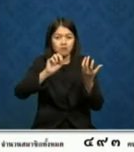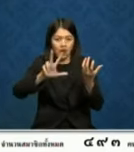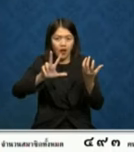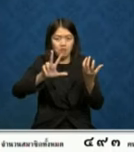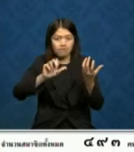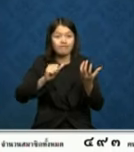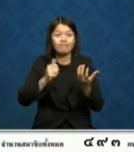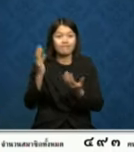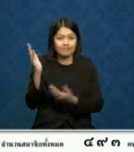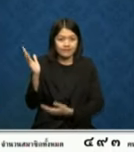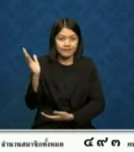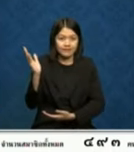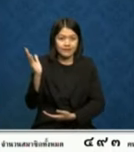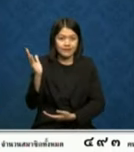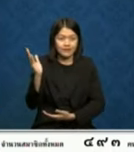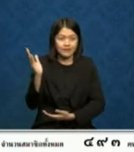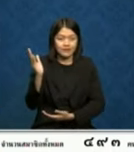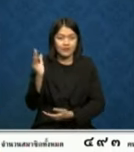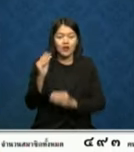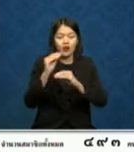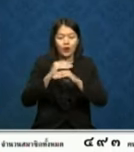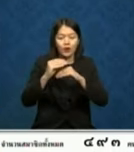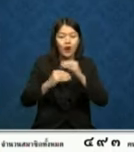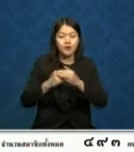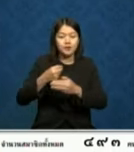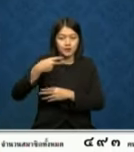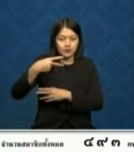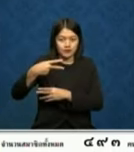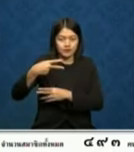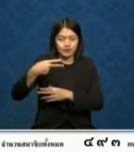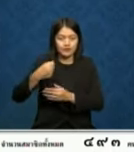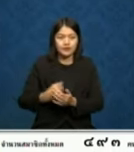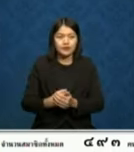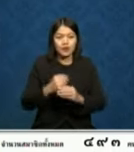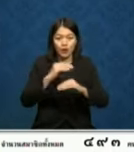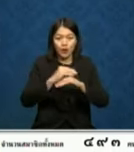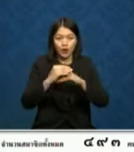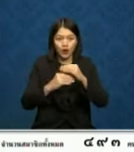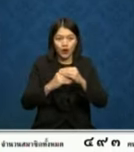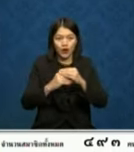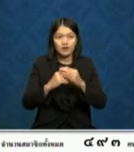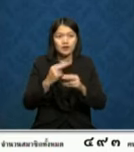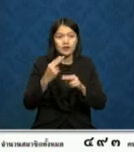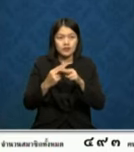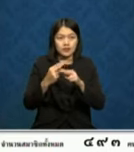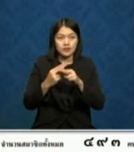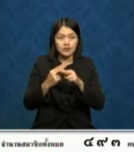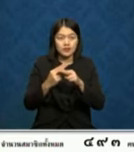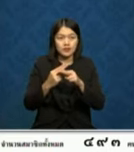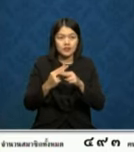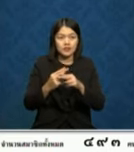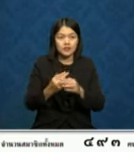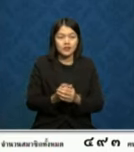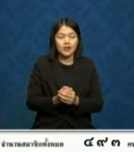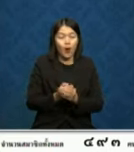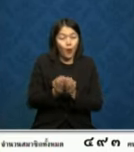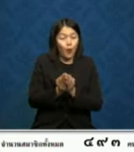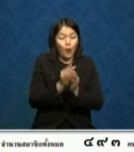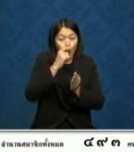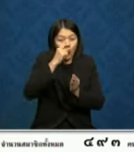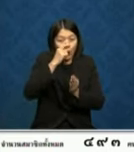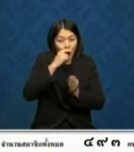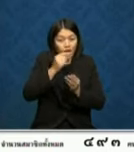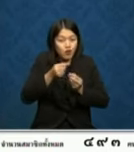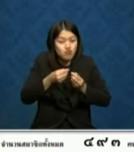สไลด์ถัดไปได้เลยครับมีอยู่ 2โครงการนะครับที่ผมจะพูดถึงนะครับโครงการแรกชื่อคุ้นกันดีนะครับครัวไทยสู่